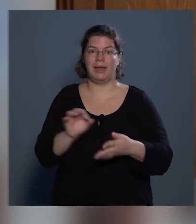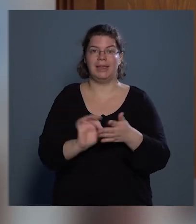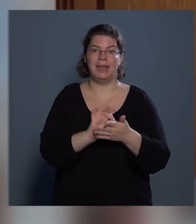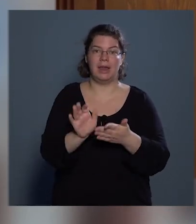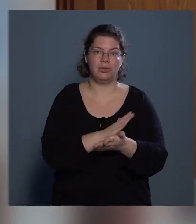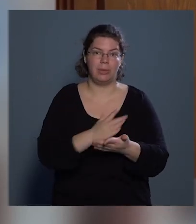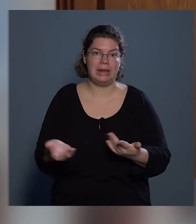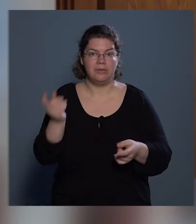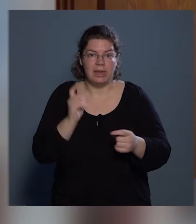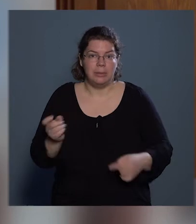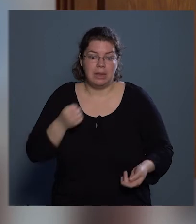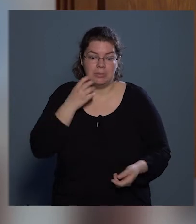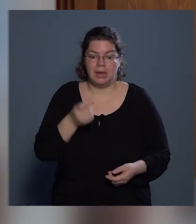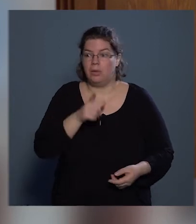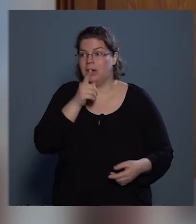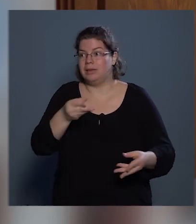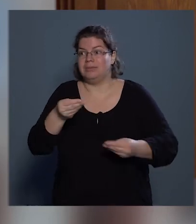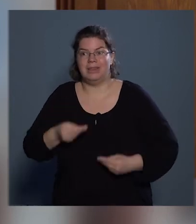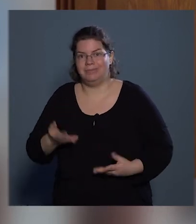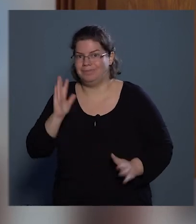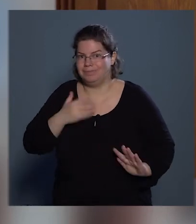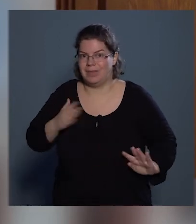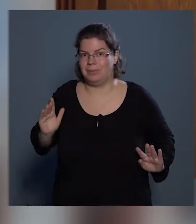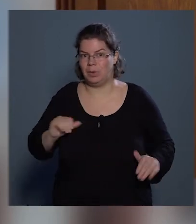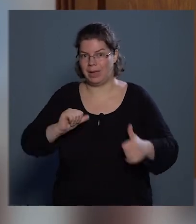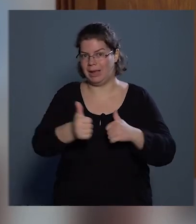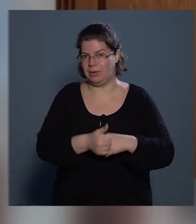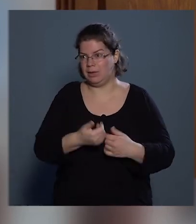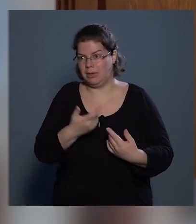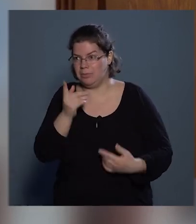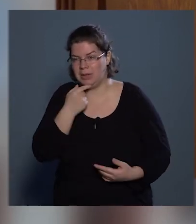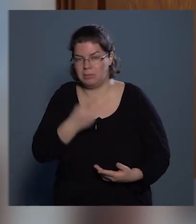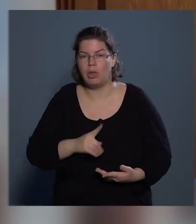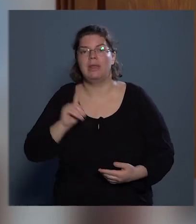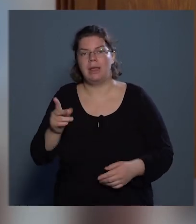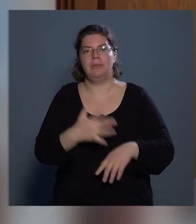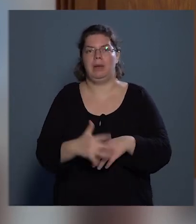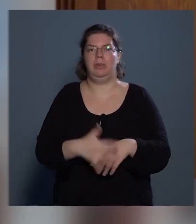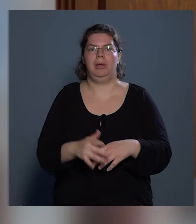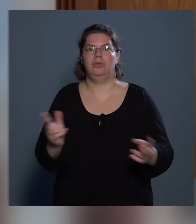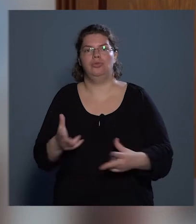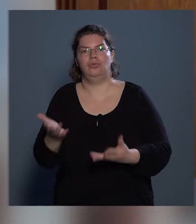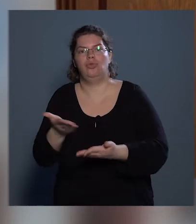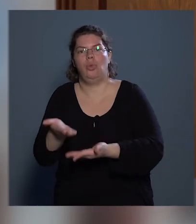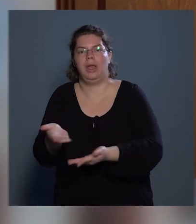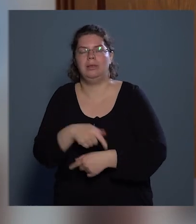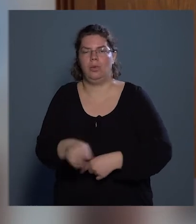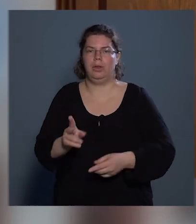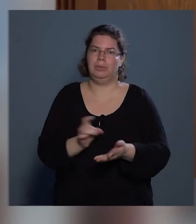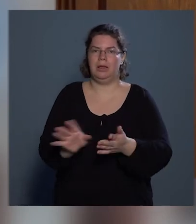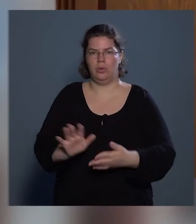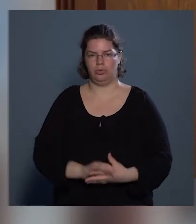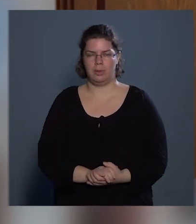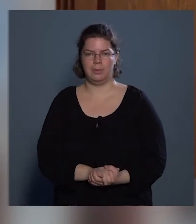kerül a kezünkbe, erre nem tudok előzetesen mit mondani, de megpróbáljuk így sürgetni őket, hogy minél gyorsabban.